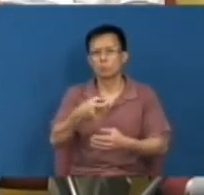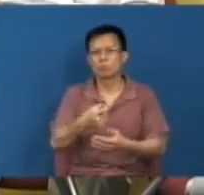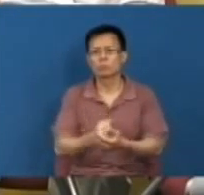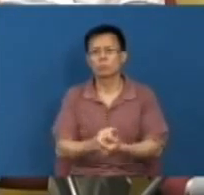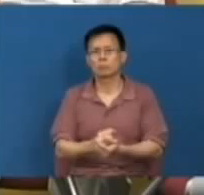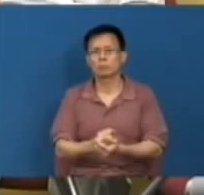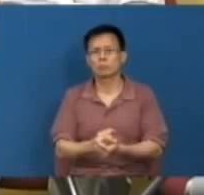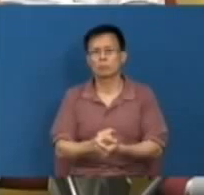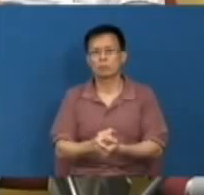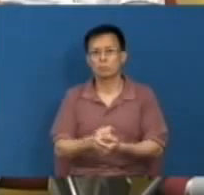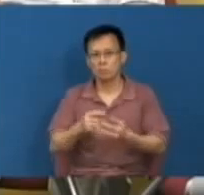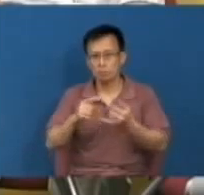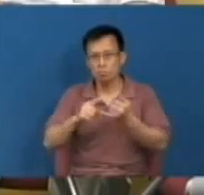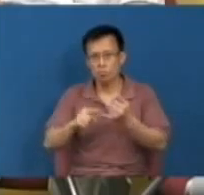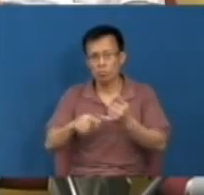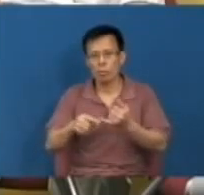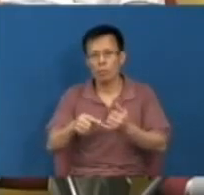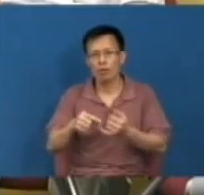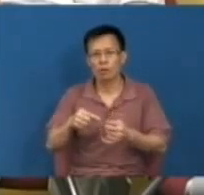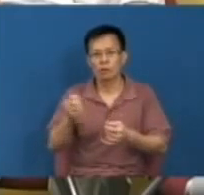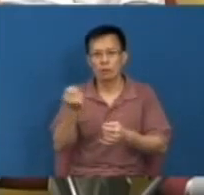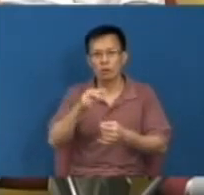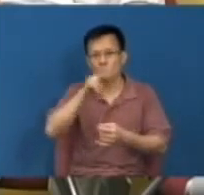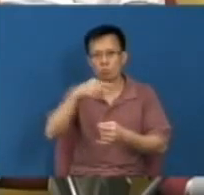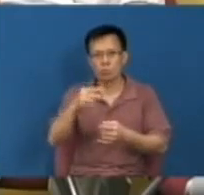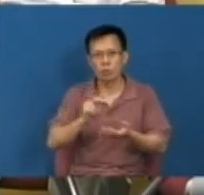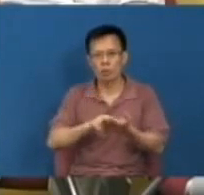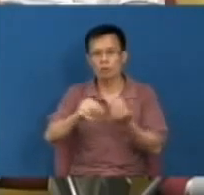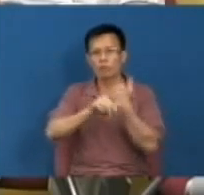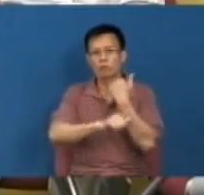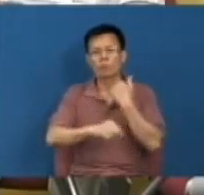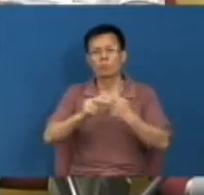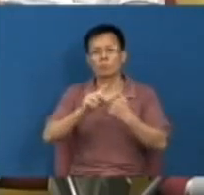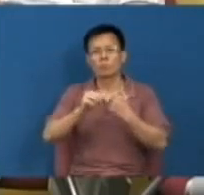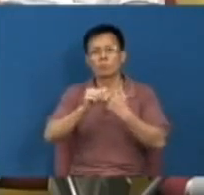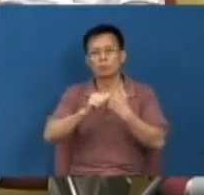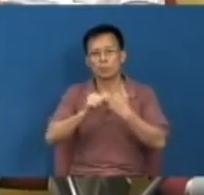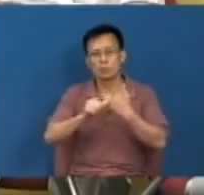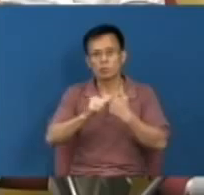咧，後屘我又揾語言啦，揾馮檢基言啦。係。咁揾到